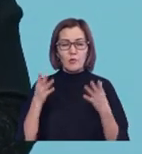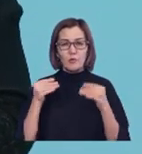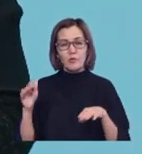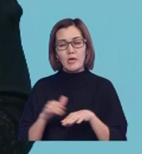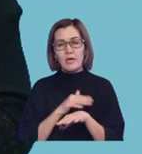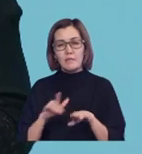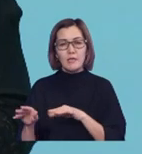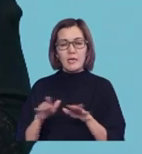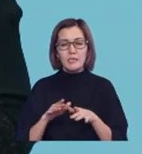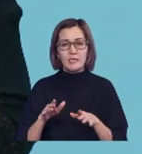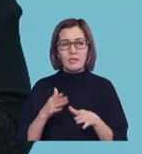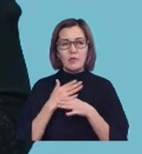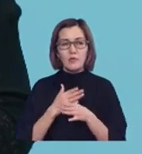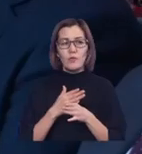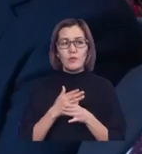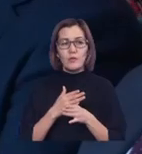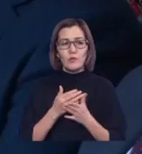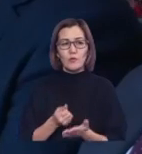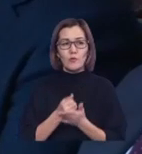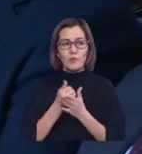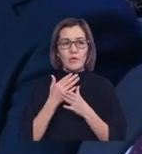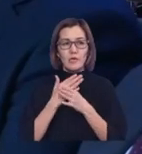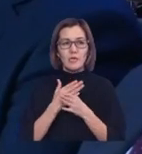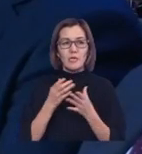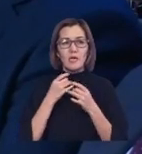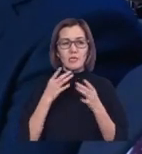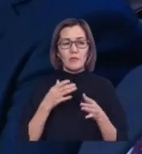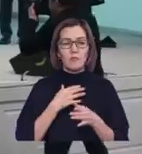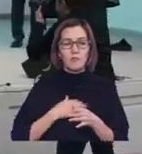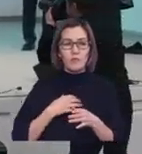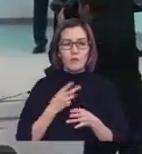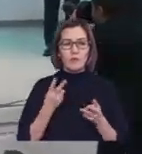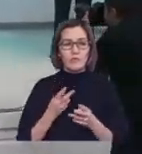акциялармен, мұқтаж жандар мен жақындарға қолдау көрсету арқылы атап өту маңызды.